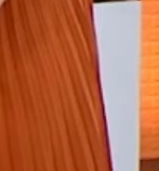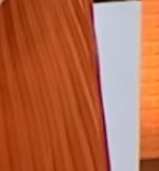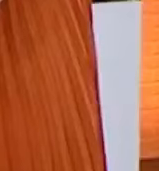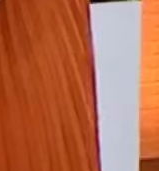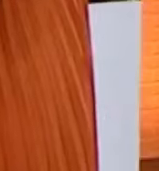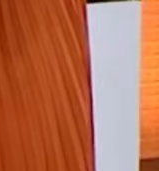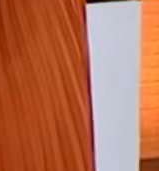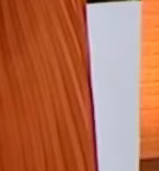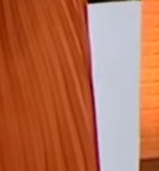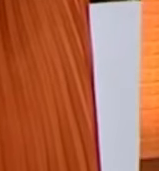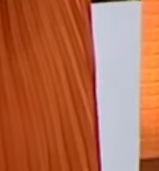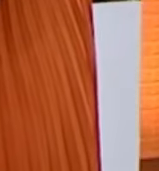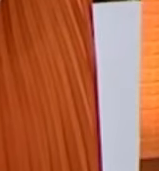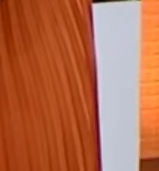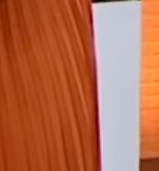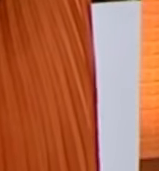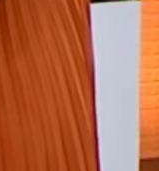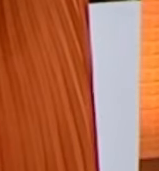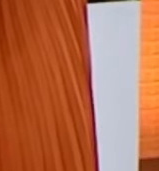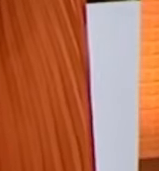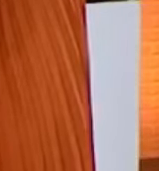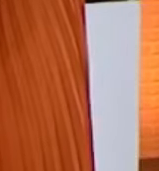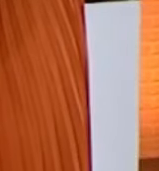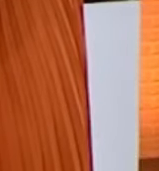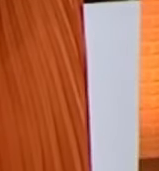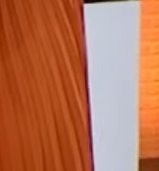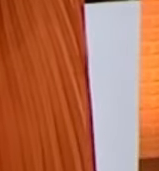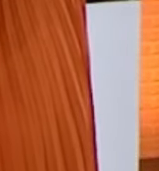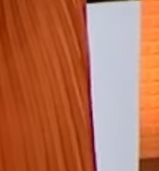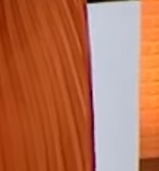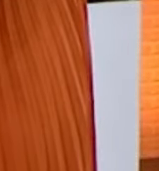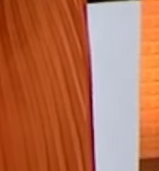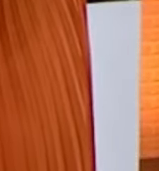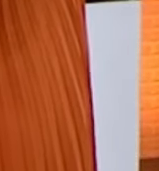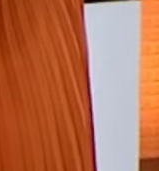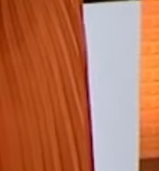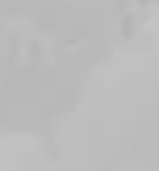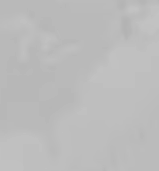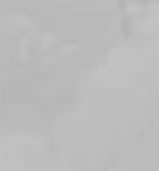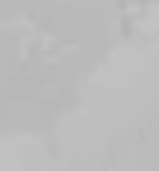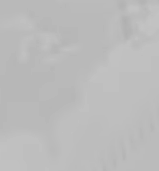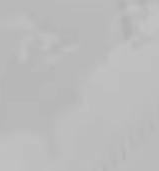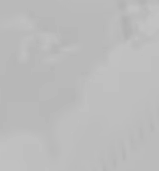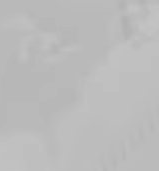kami sa GMA Pinoy TV at sa www.gmanews.tv.